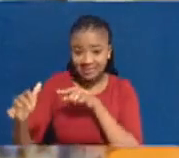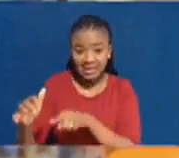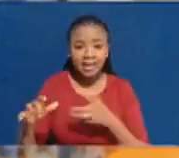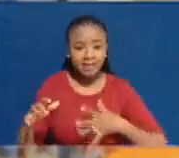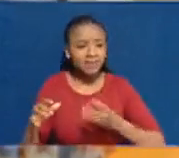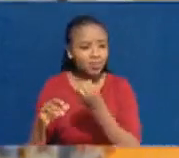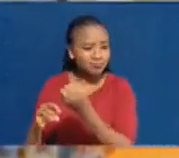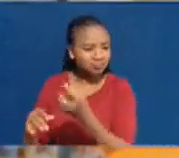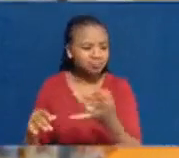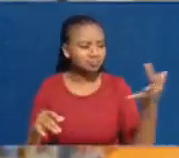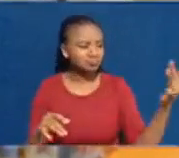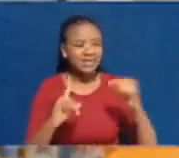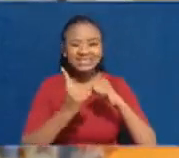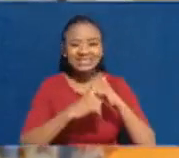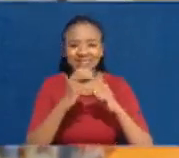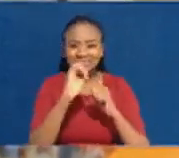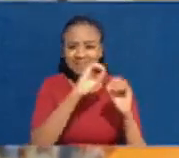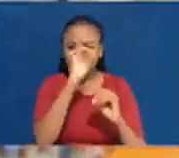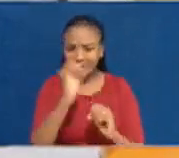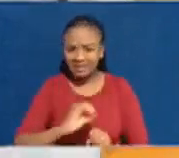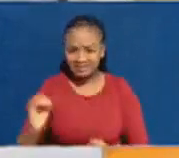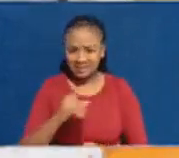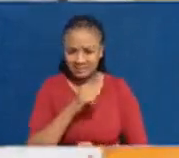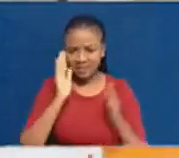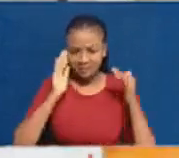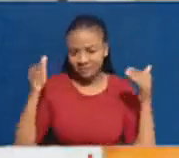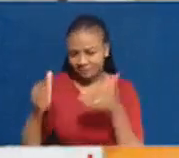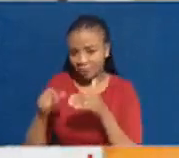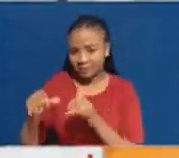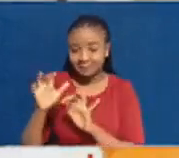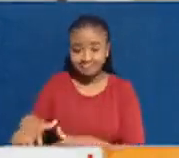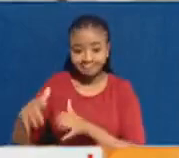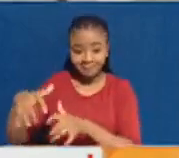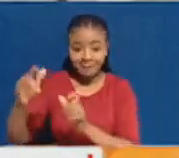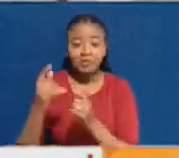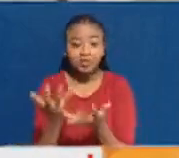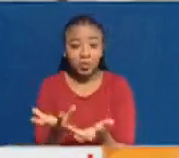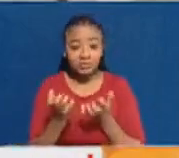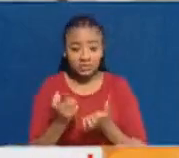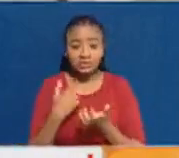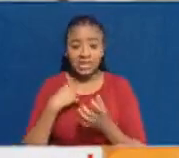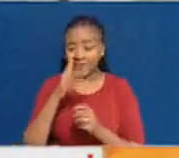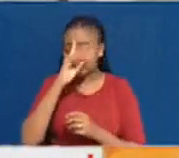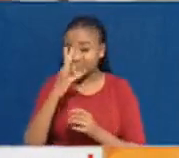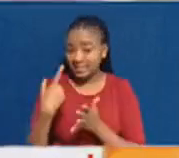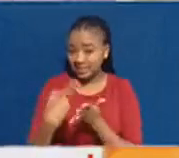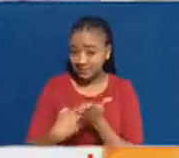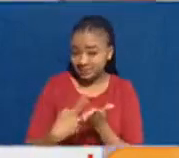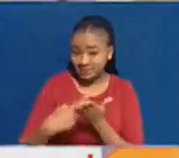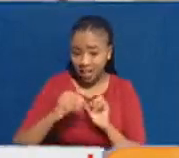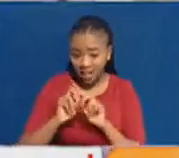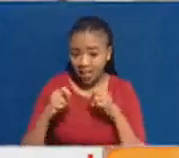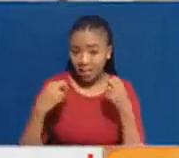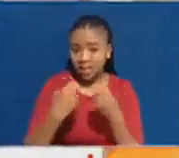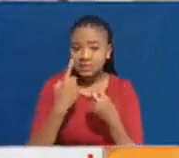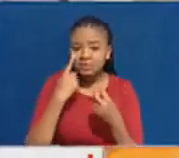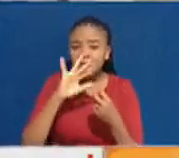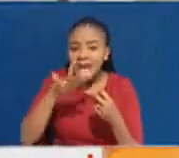people. And I want us to have a serious, robust, candid discussion on how we can put our people into